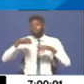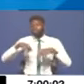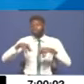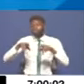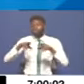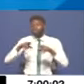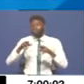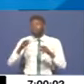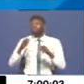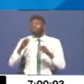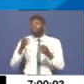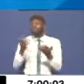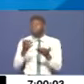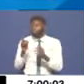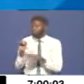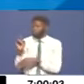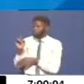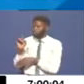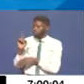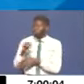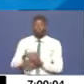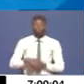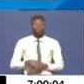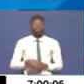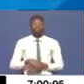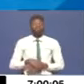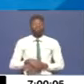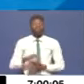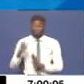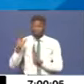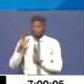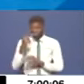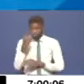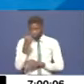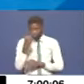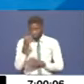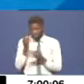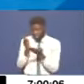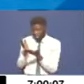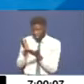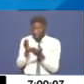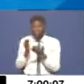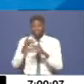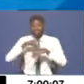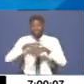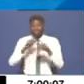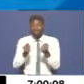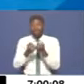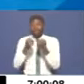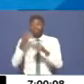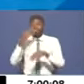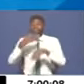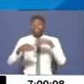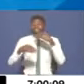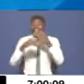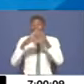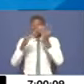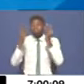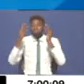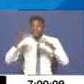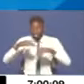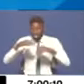Nairobi. Ma-bawabu wawili waliokuwa mahali hapo walifanikiwa kuhepa wakati wa maporomoko hayo kwa jumba ambalo